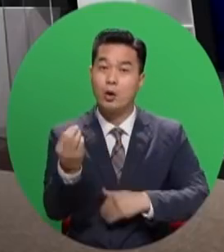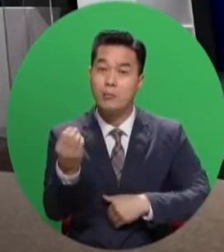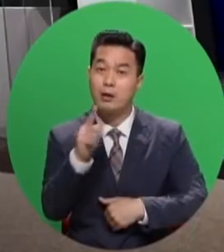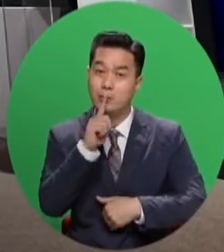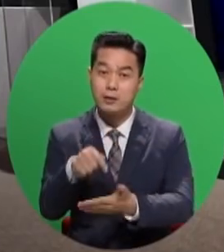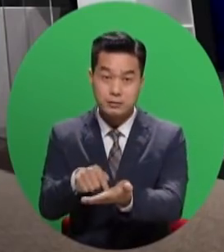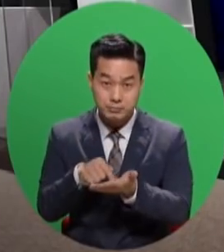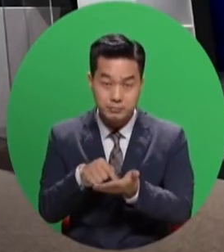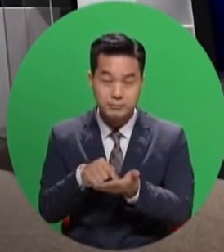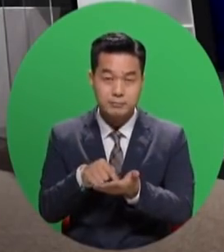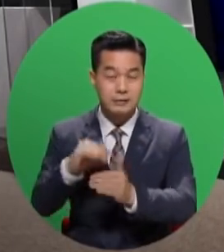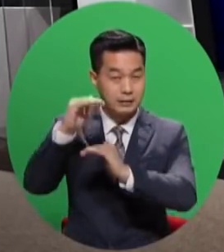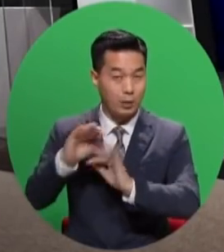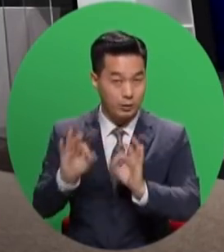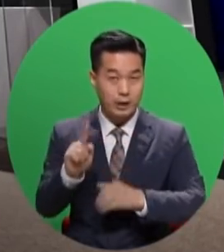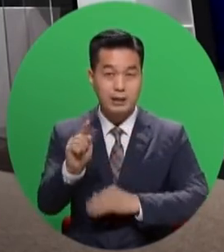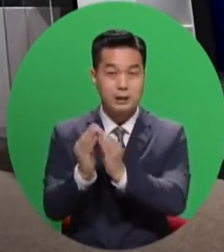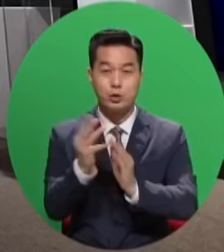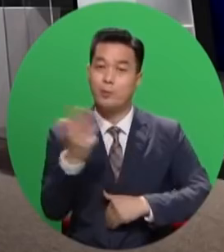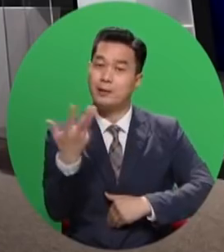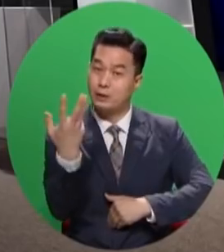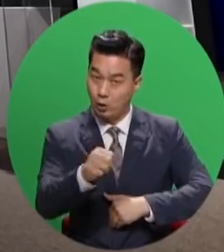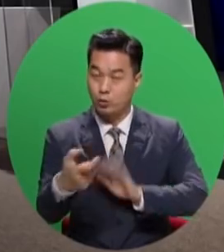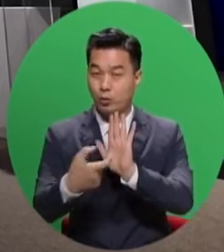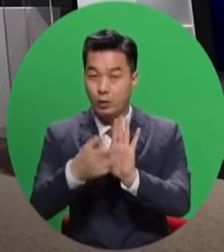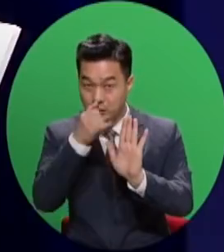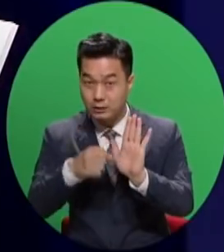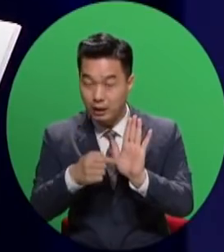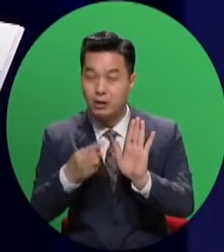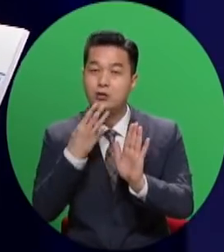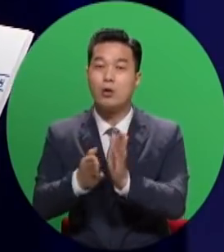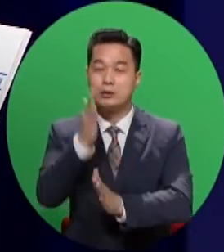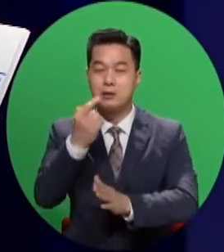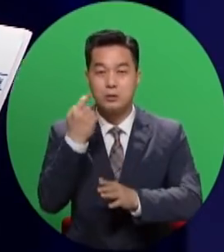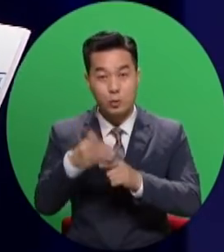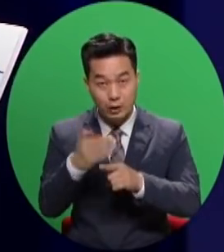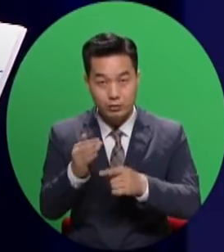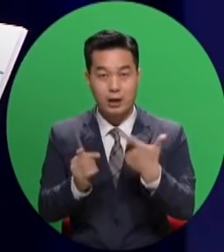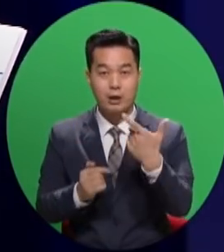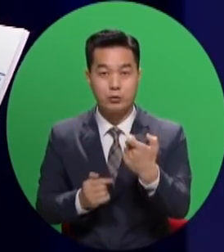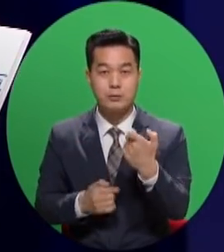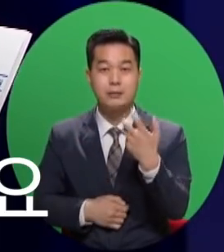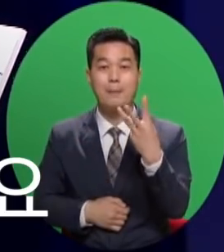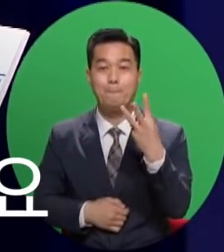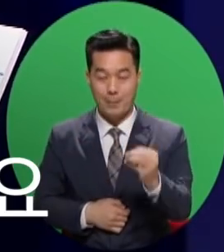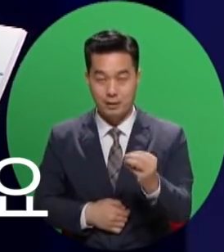말씀하셨던 거기 보니까 1조 8천 일기도 했는데요 그 얼음 다시 소상공인 63 16009